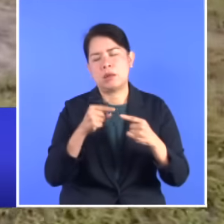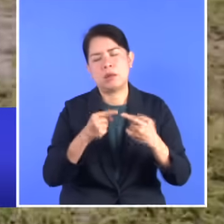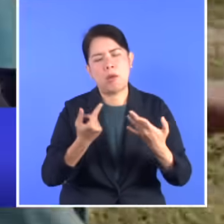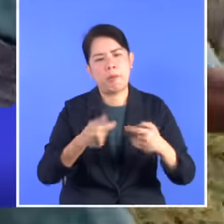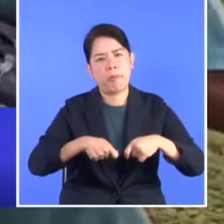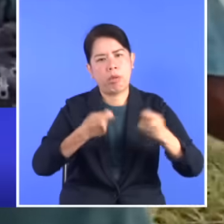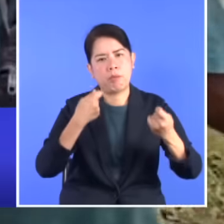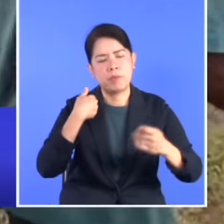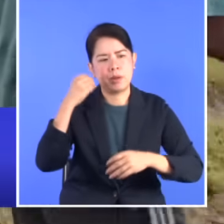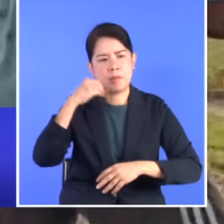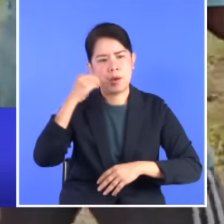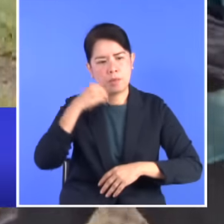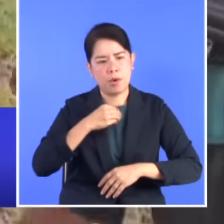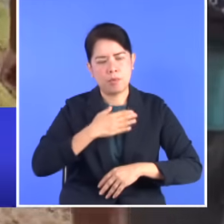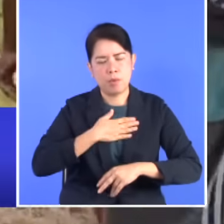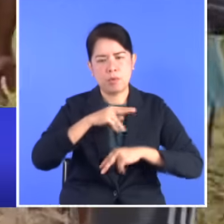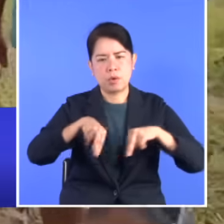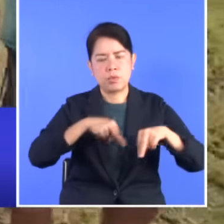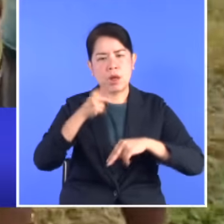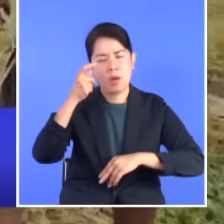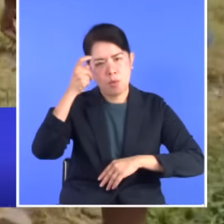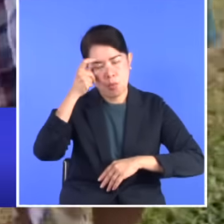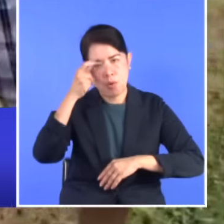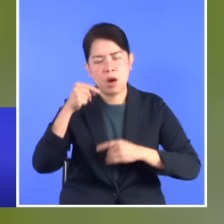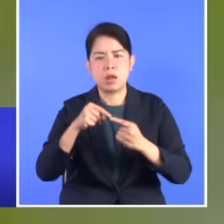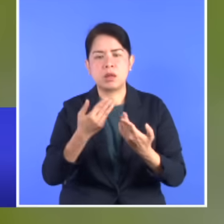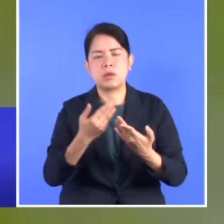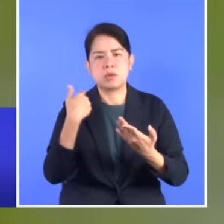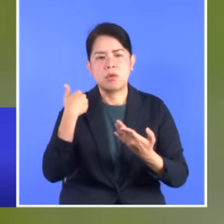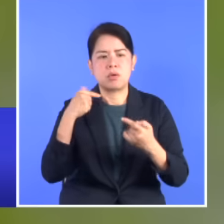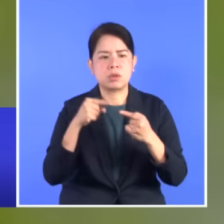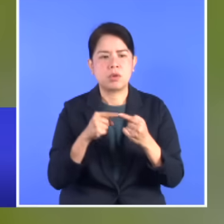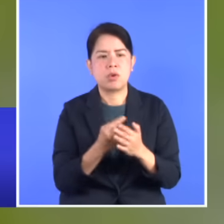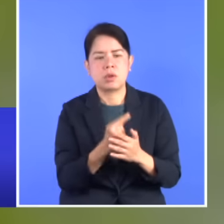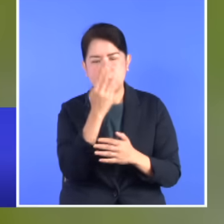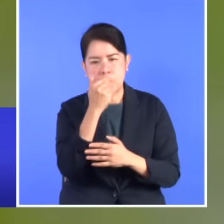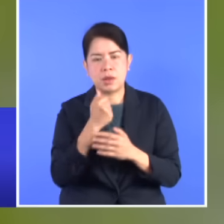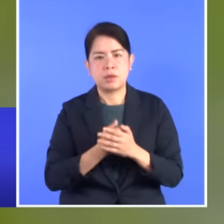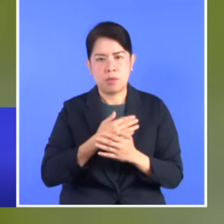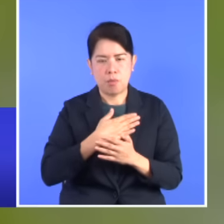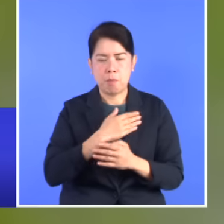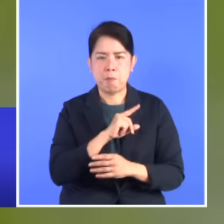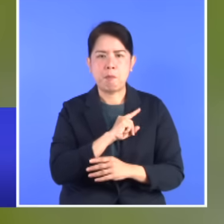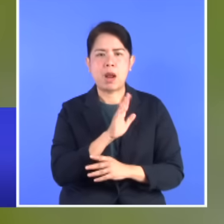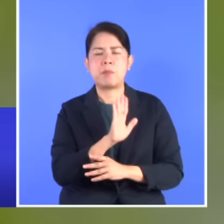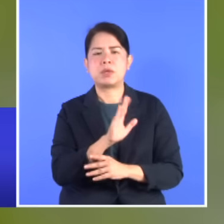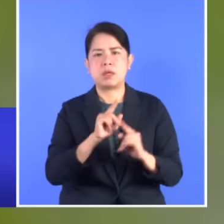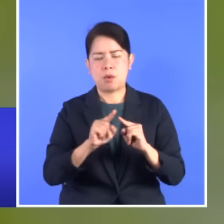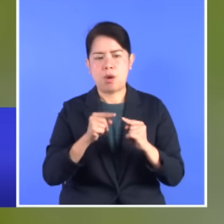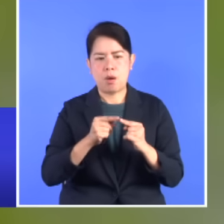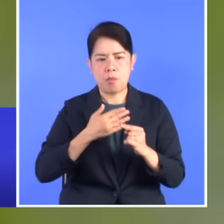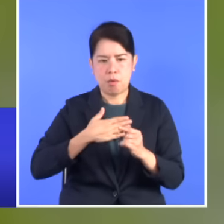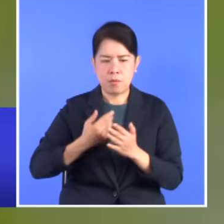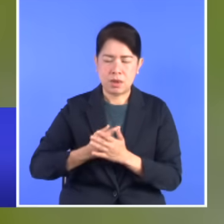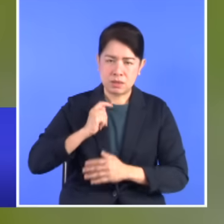งบางทีก็ดูแลวัวไม่ทั่วถึงแต่ยืนยันว่าไม่เคยหนีปัญหาที่ผ่านมาไม่ใช่ว่าไม่รับผิดชอบนะยินยอมจ่ายค่าเสียหาย